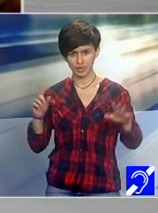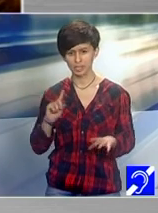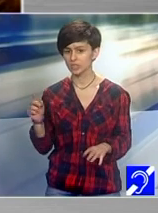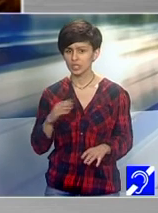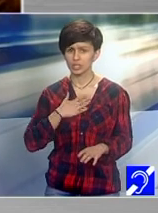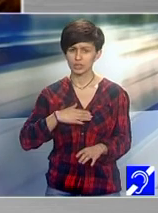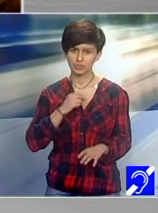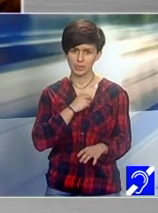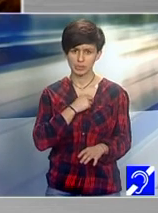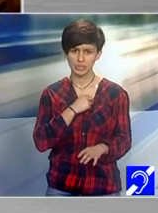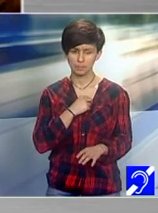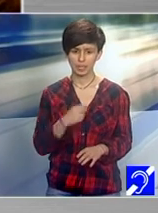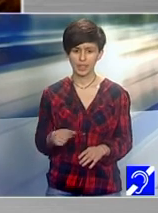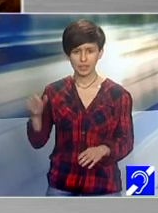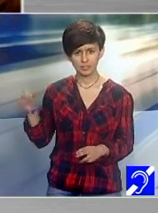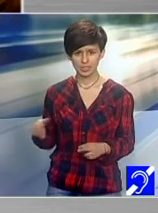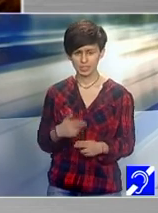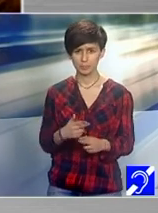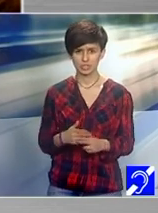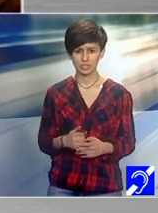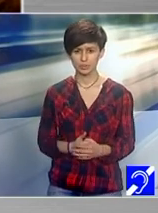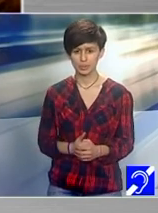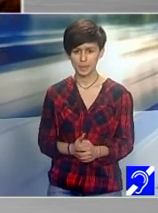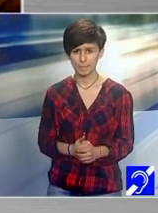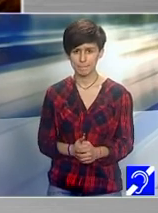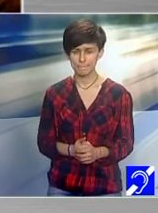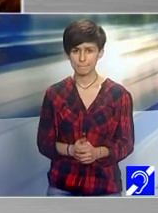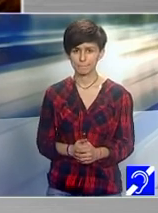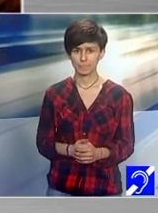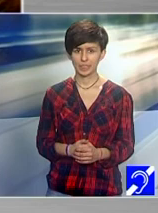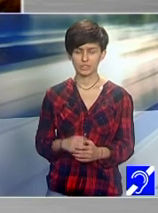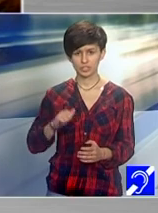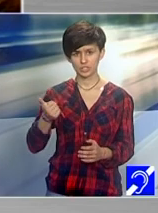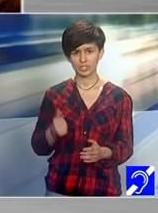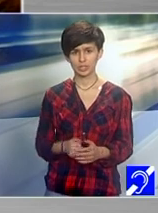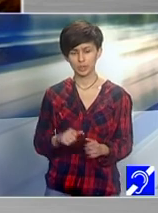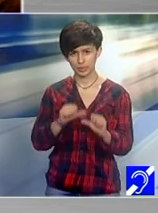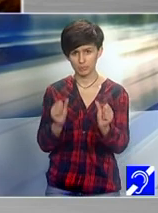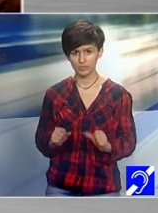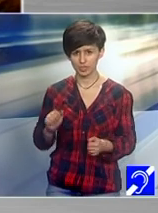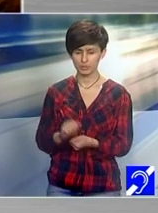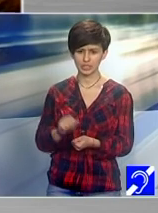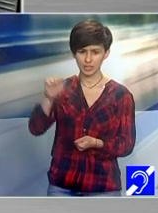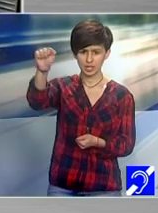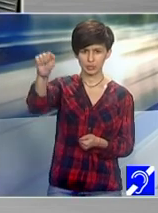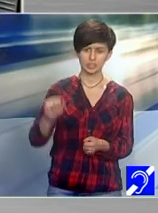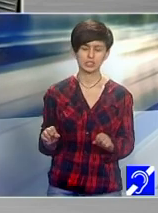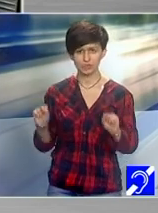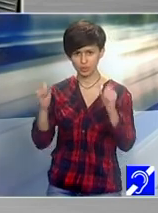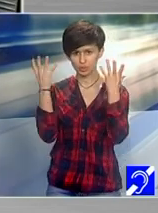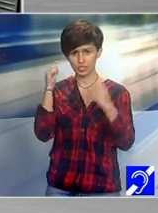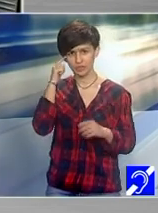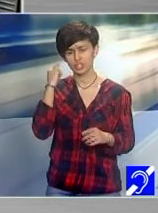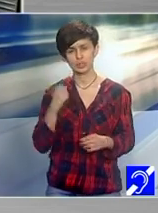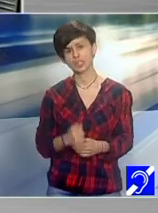și prima formă de protest a fost o grevă japoneză, care în conformitate cu legea dialogului social înseamnă că îți pui o banderolă, e